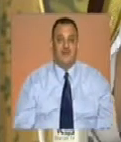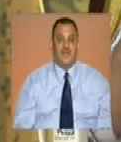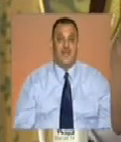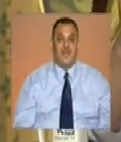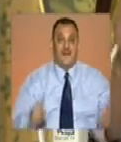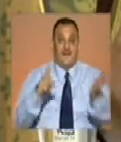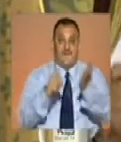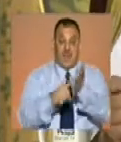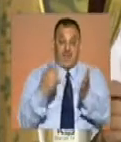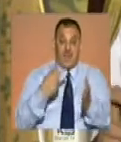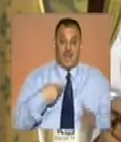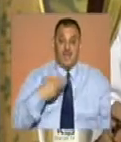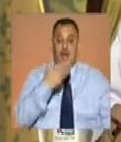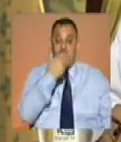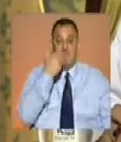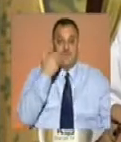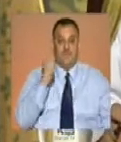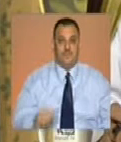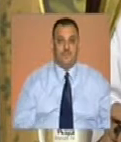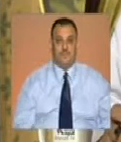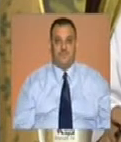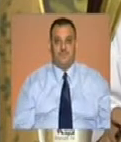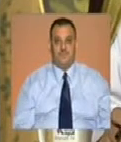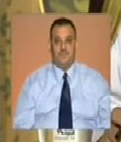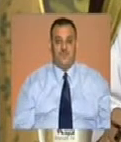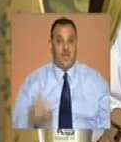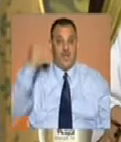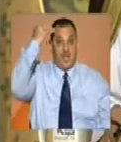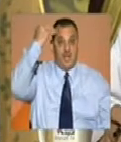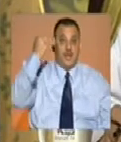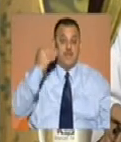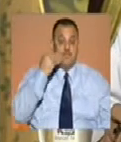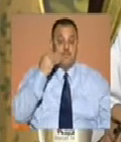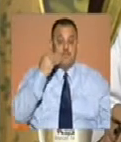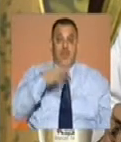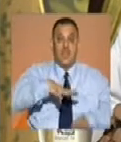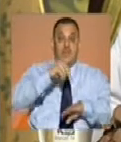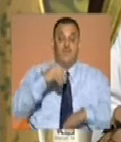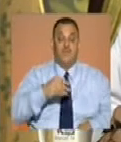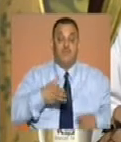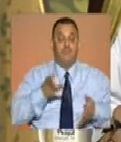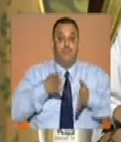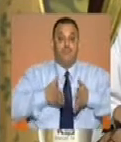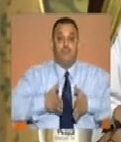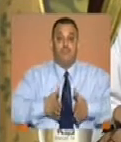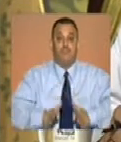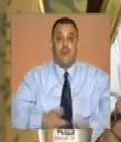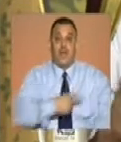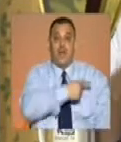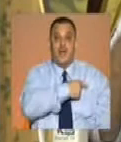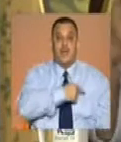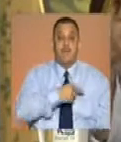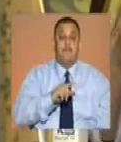كملي قضاء رمضان من الأيام المتبقية عليك. طيب، الأخت ميثة من السويد تقول بأن رزقت بطفلة وقد سمتها